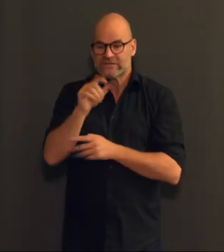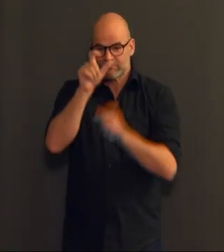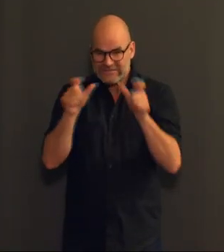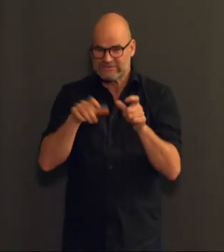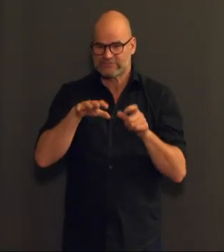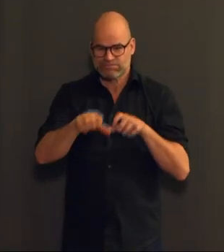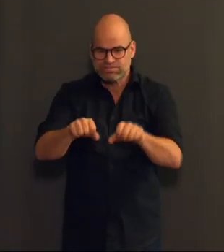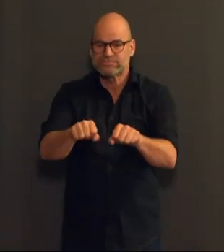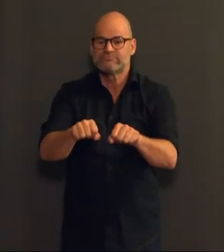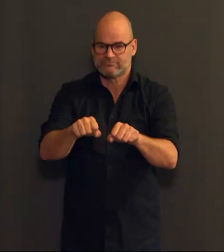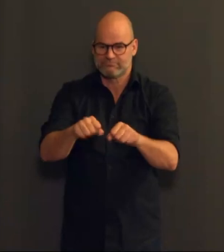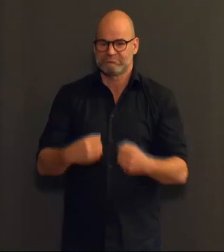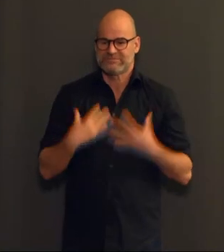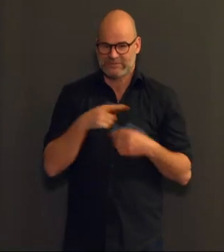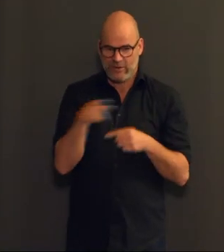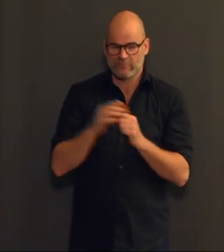in vergelijking met de week ervoor.